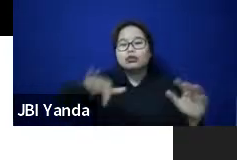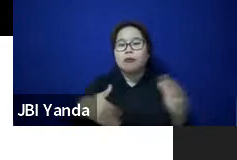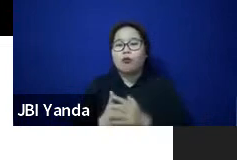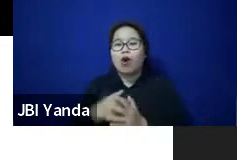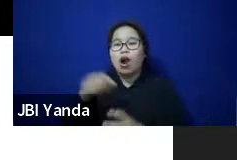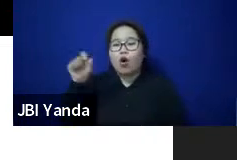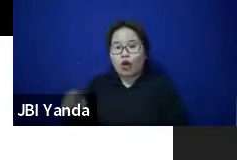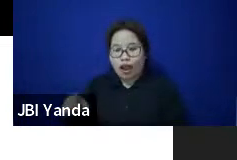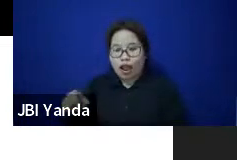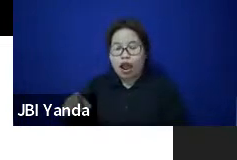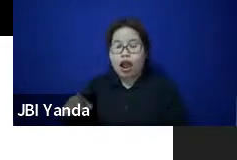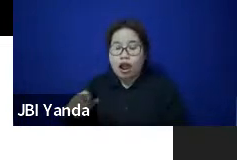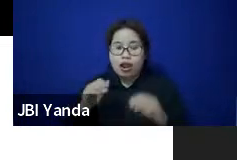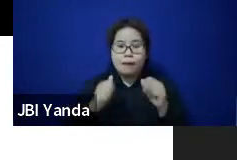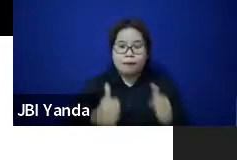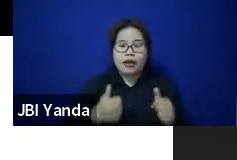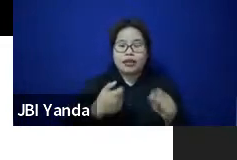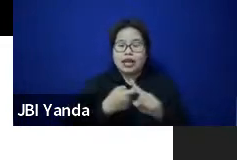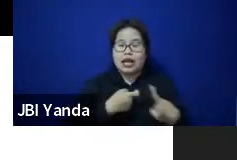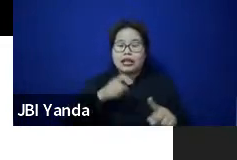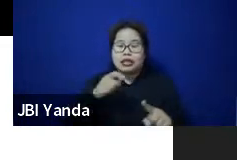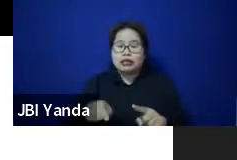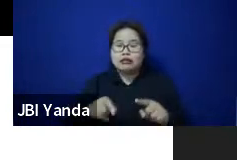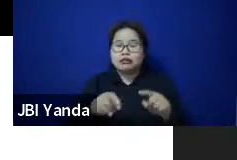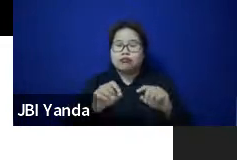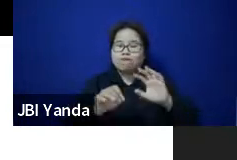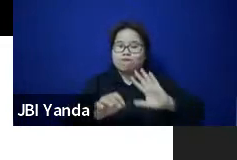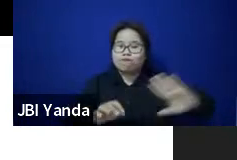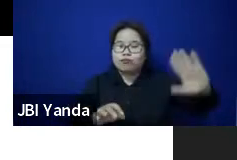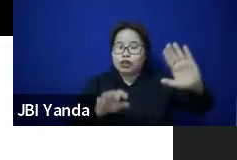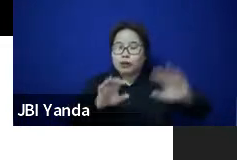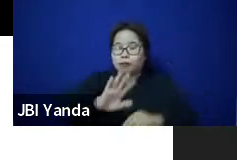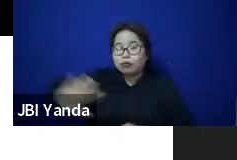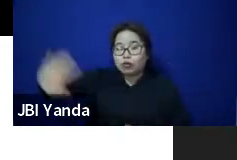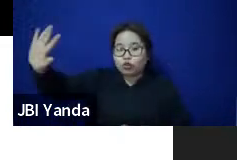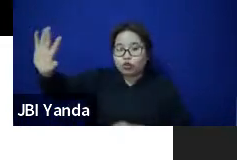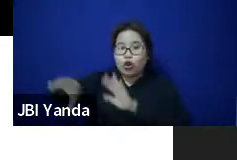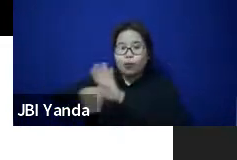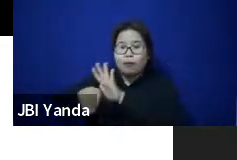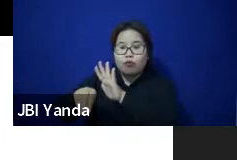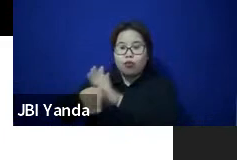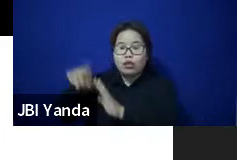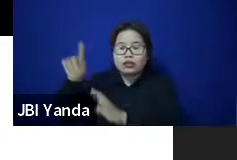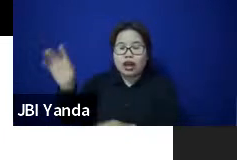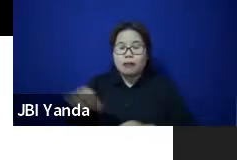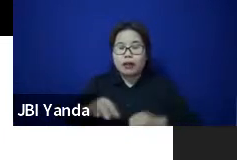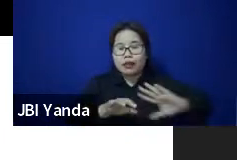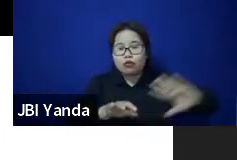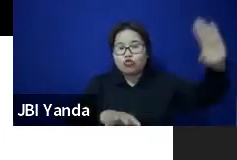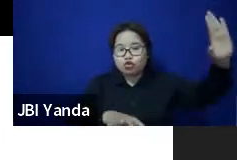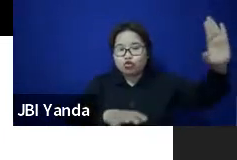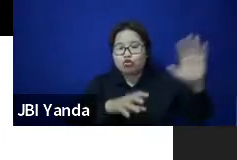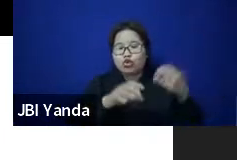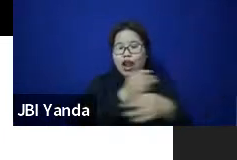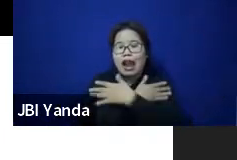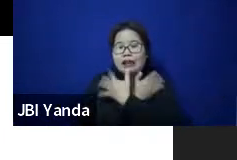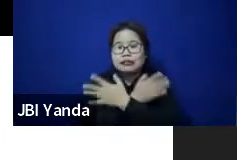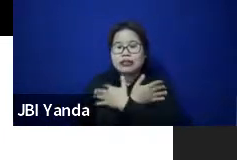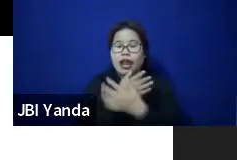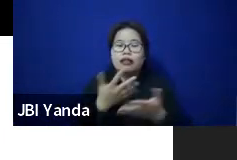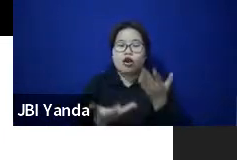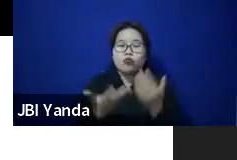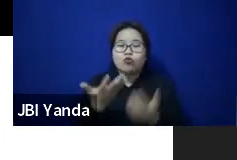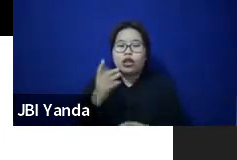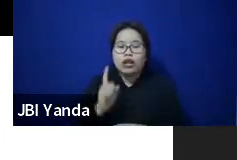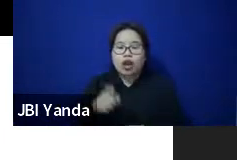orang gitu ya, baik itu dari ujung Papua sampai ujung Aceh gitu ya, dan orang yang paling vulnerable, orang yang